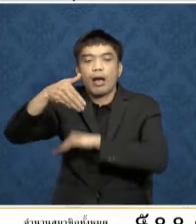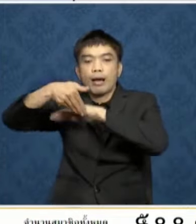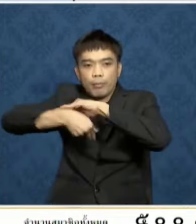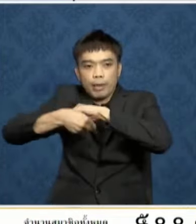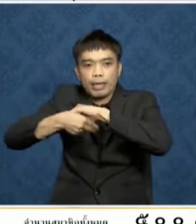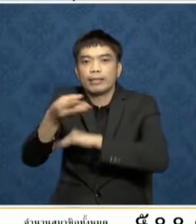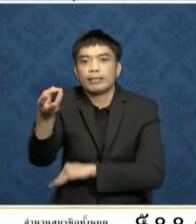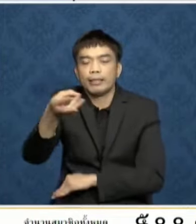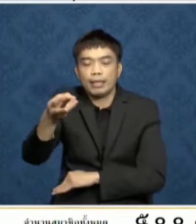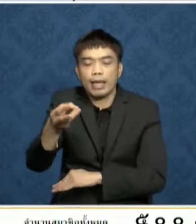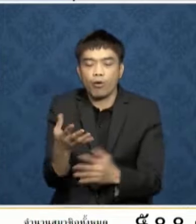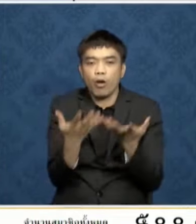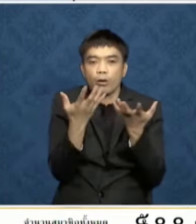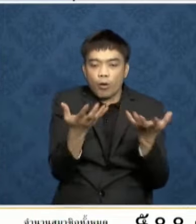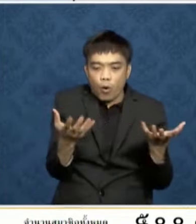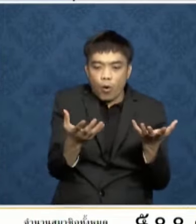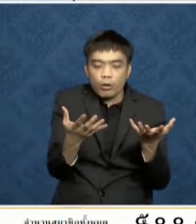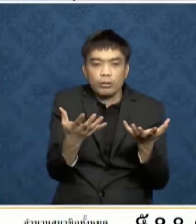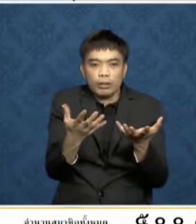จซอมุปกรณ